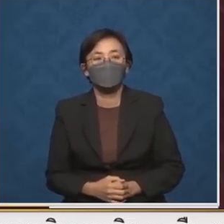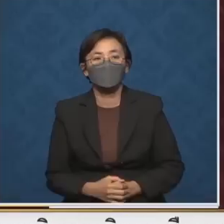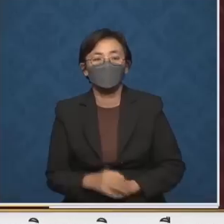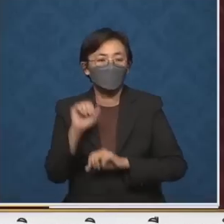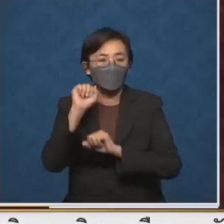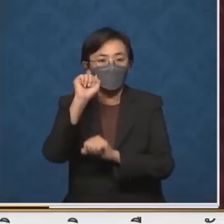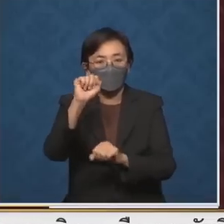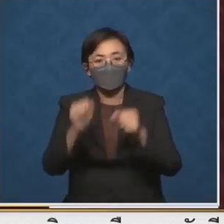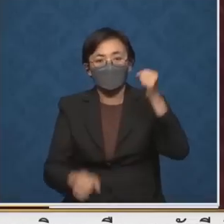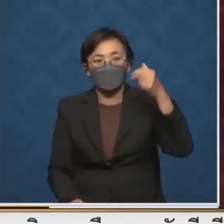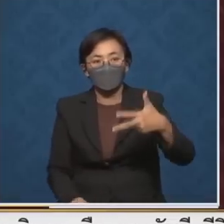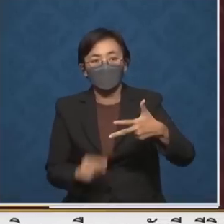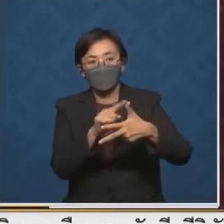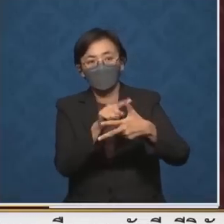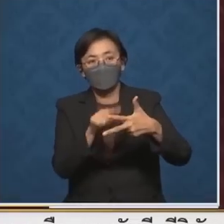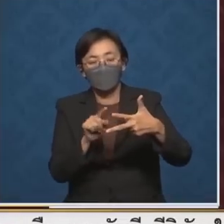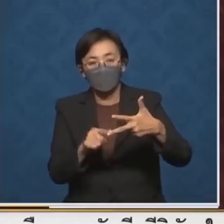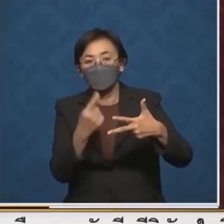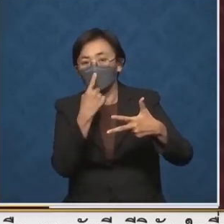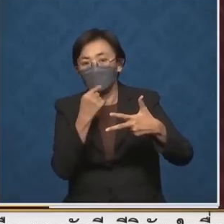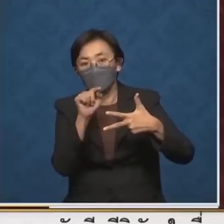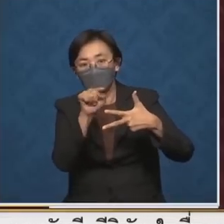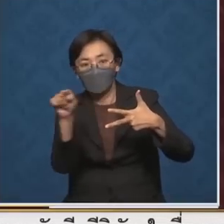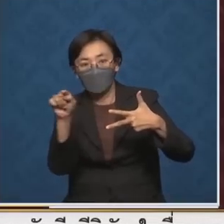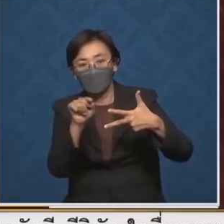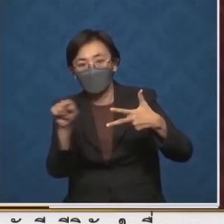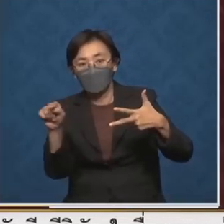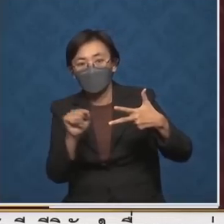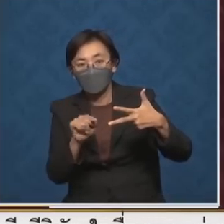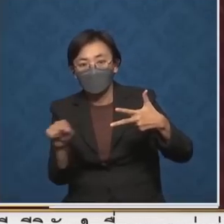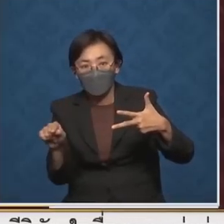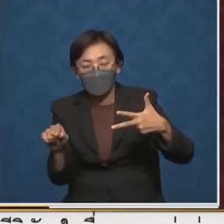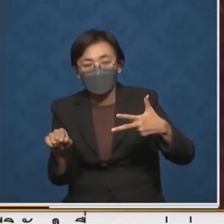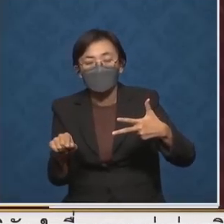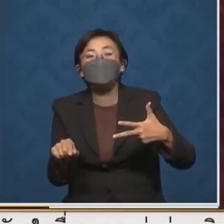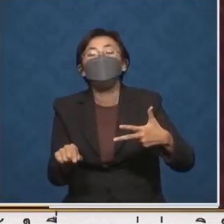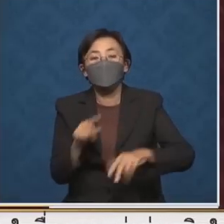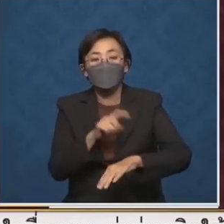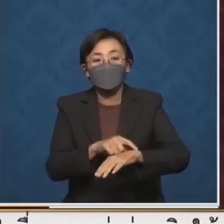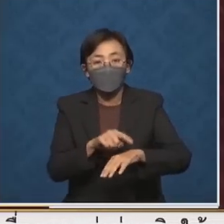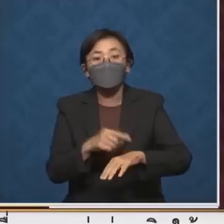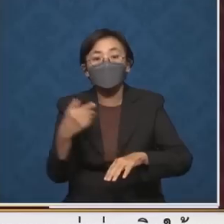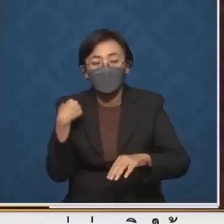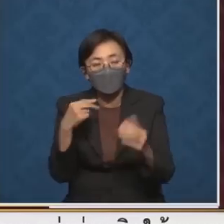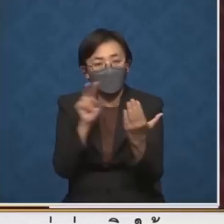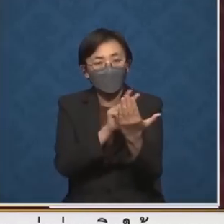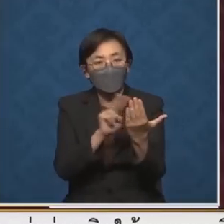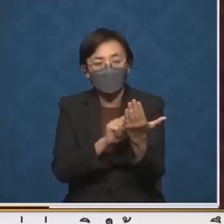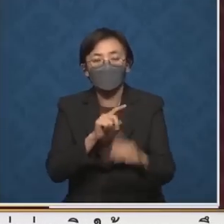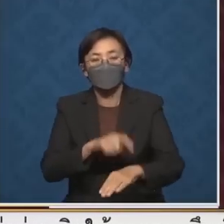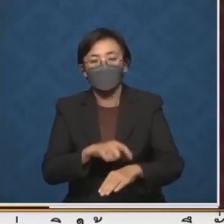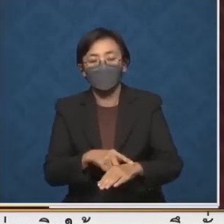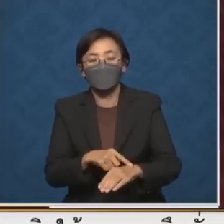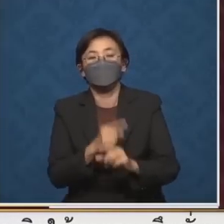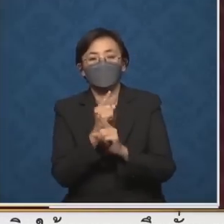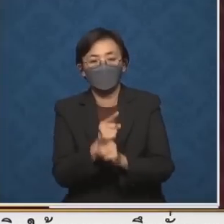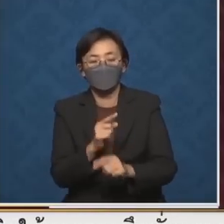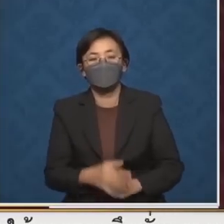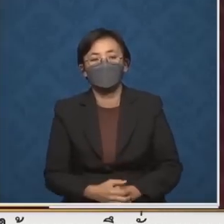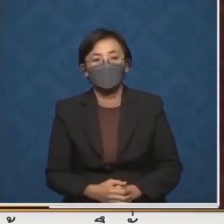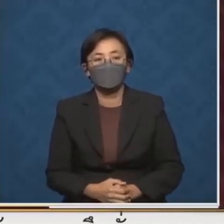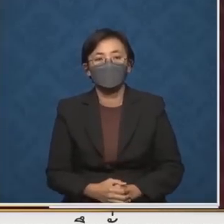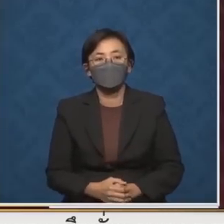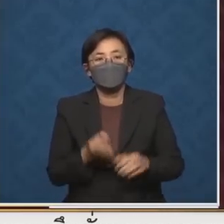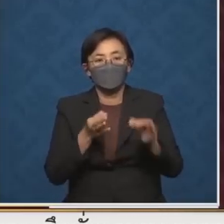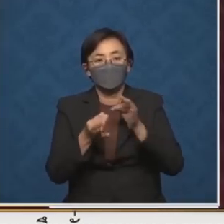ดยืน 3 คอด ขีดเส้นใต้สีแดงท่านมีเวลาแลวไปอ่าน ผมจะเร่งให้ทันเวลาตรงนี้บอกเลย